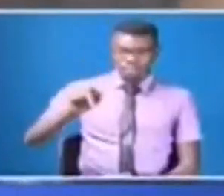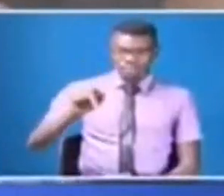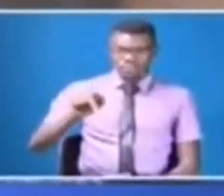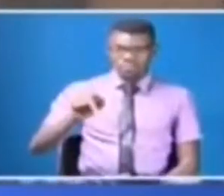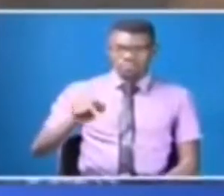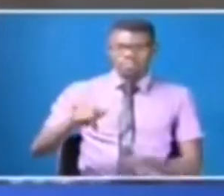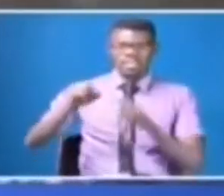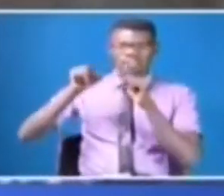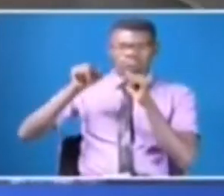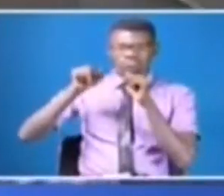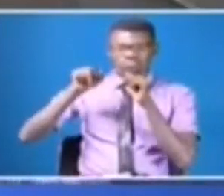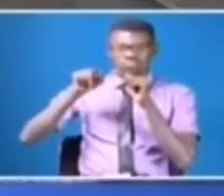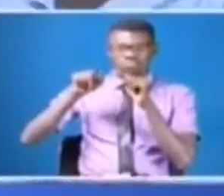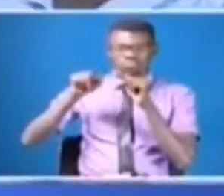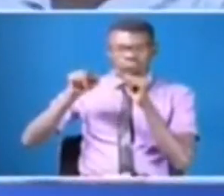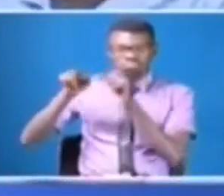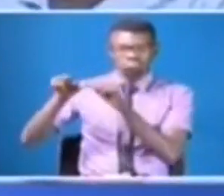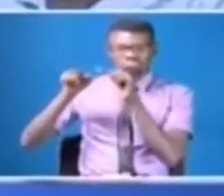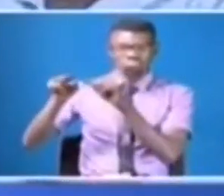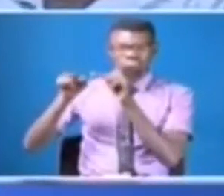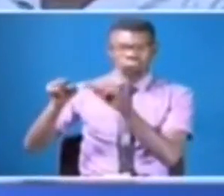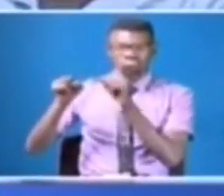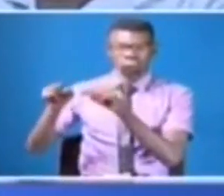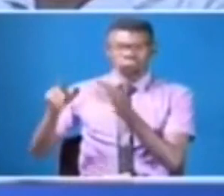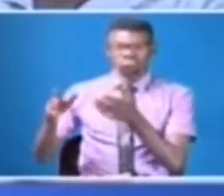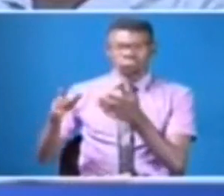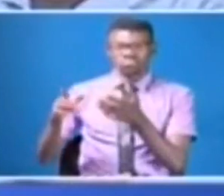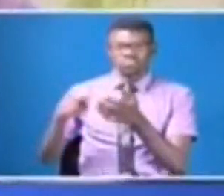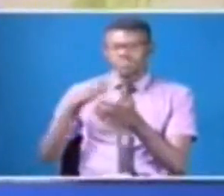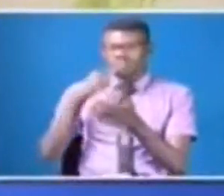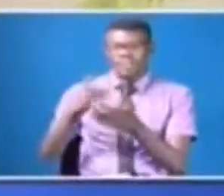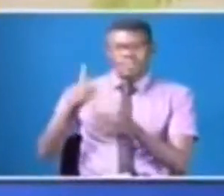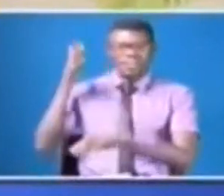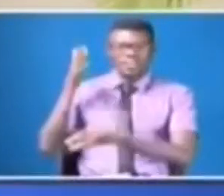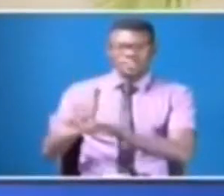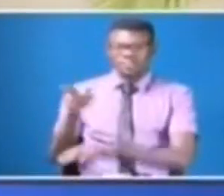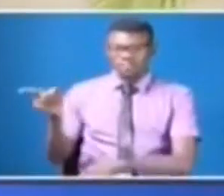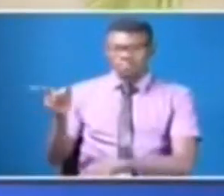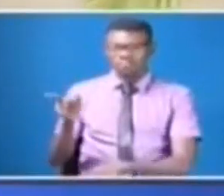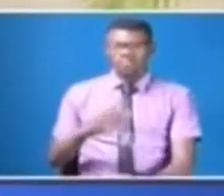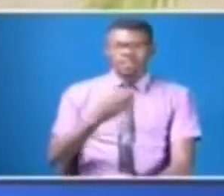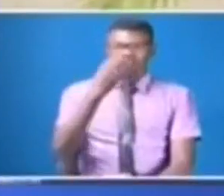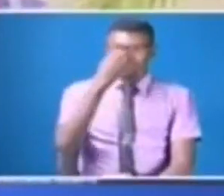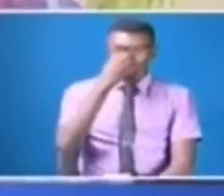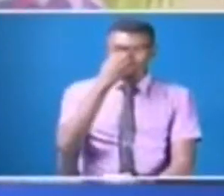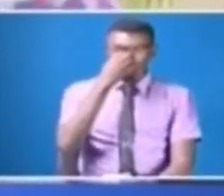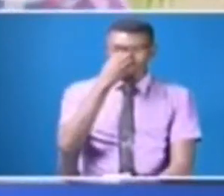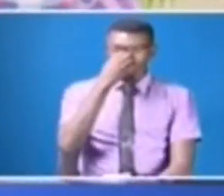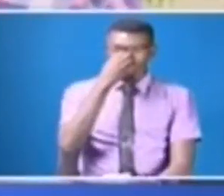DP Ruto of what he termed as faking loyalty for President Uhuru Kenyatta. It has taken William Ruto